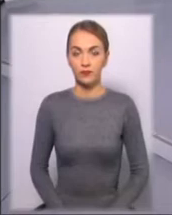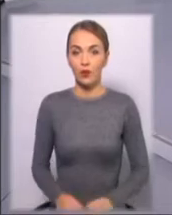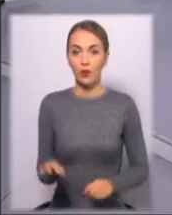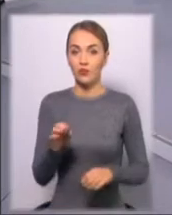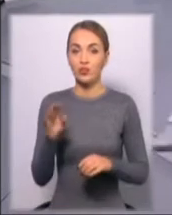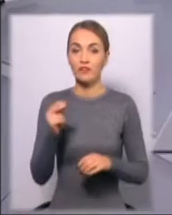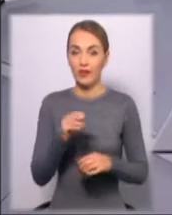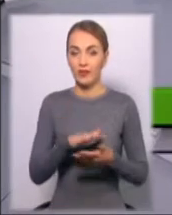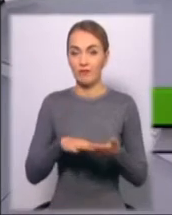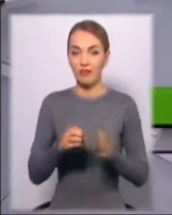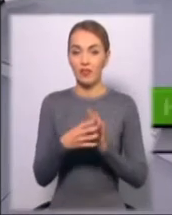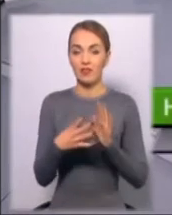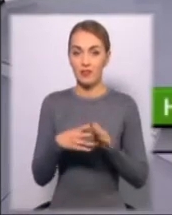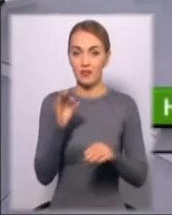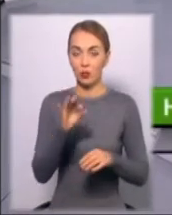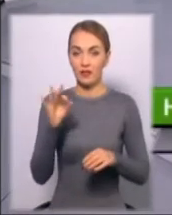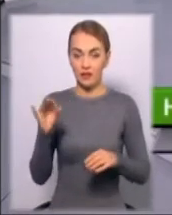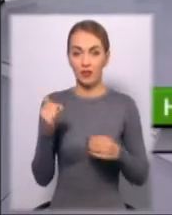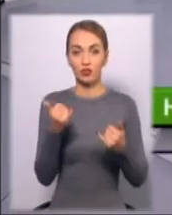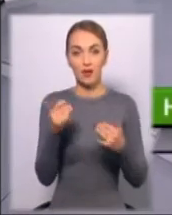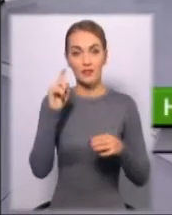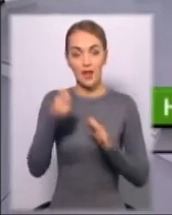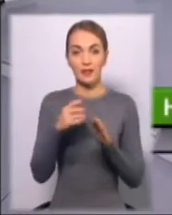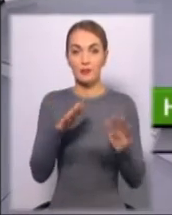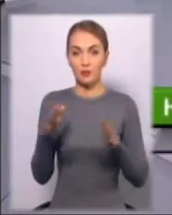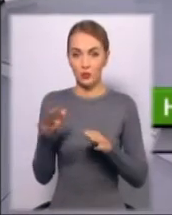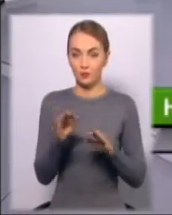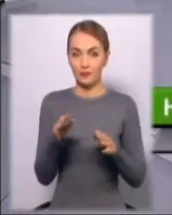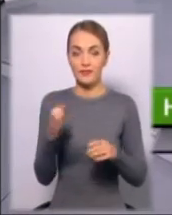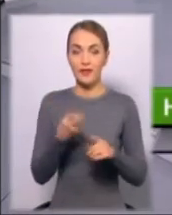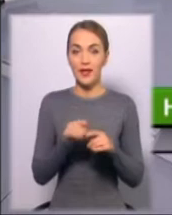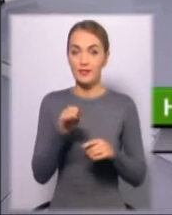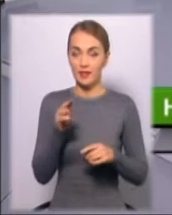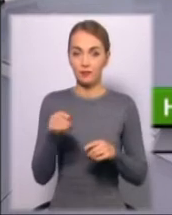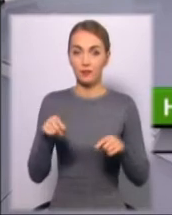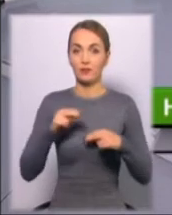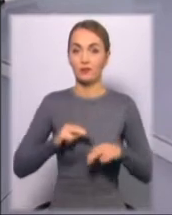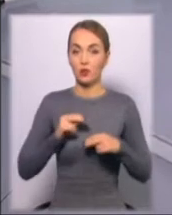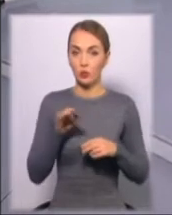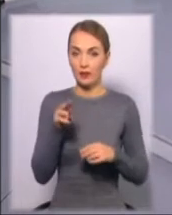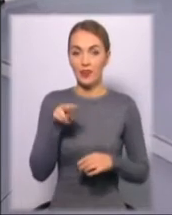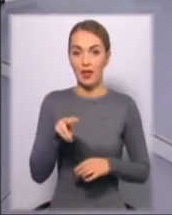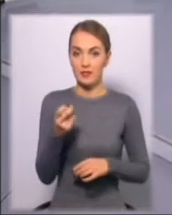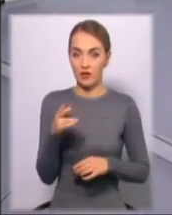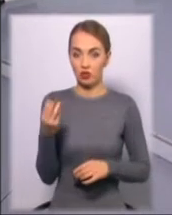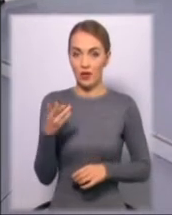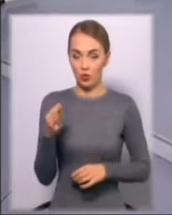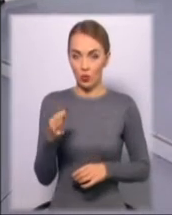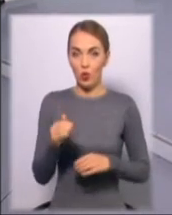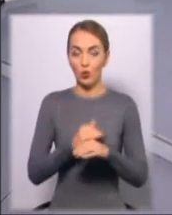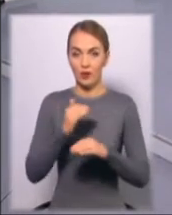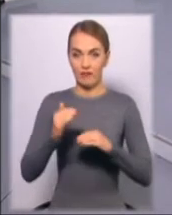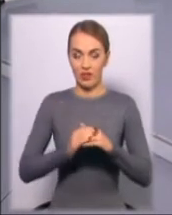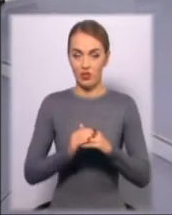Четвер триває 19-та на годинниках, і час знати більше про події у столиці. Це СТН у студії Наталка Супік та Леся Шинкаренко. Добрий